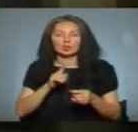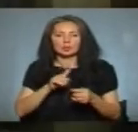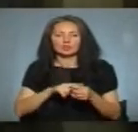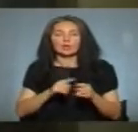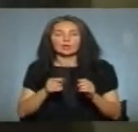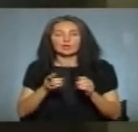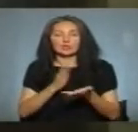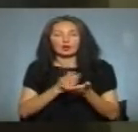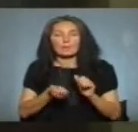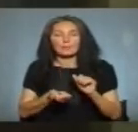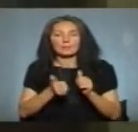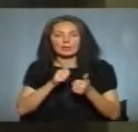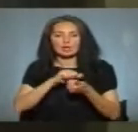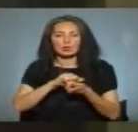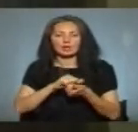проекту,